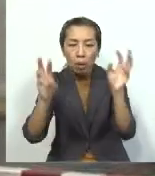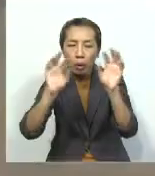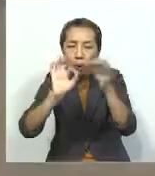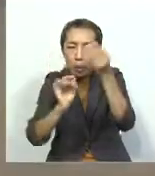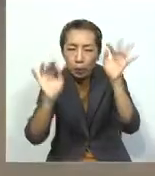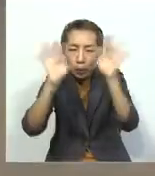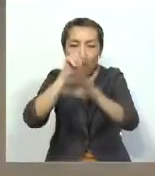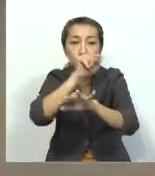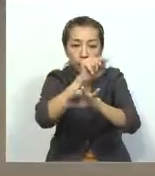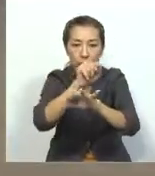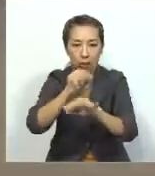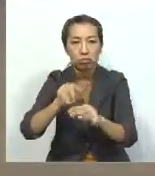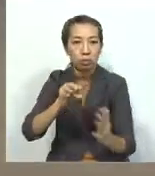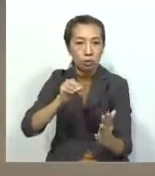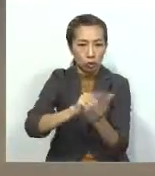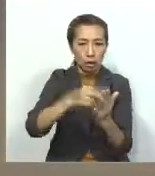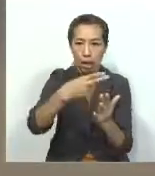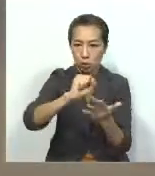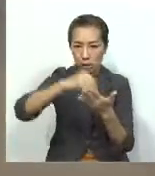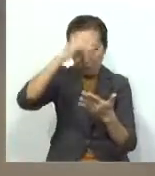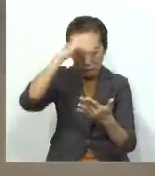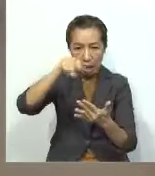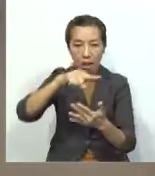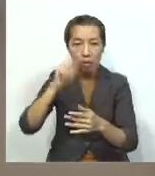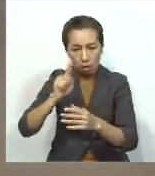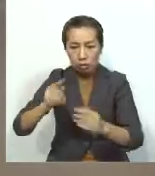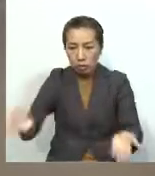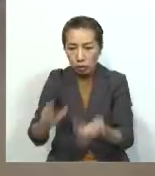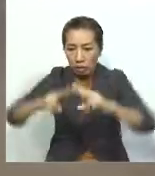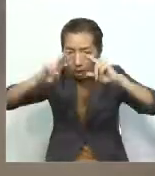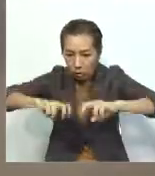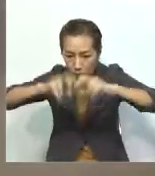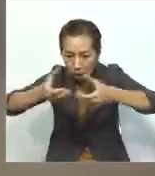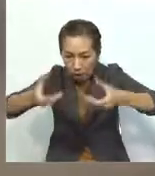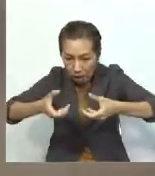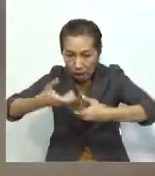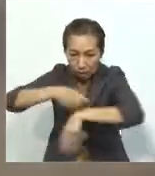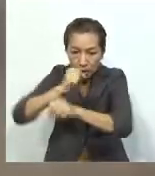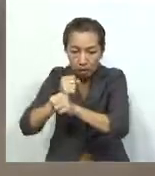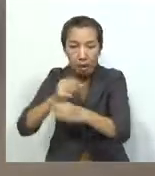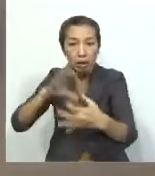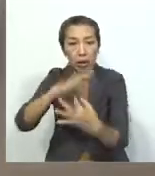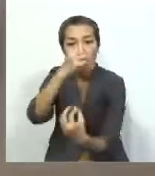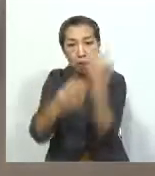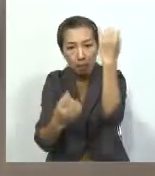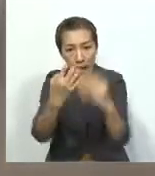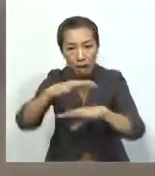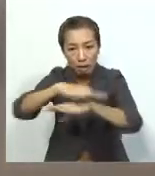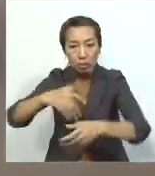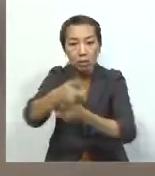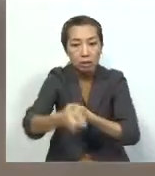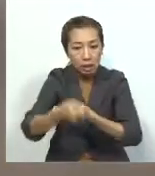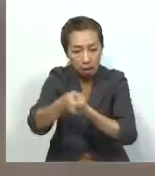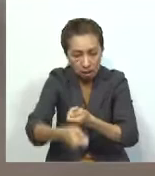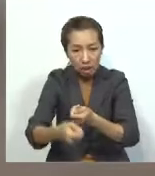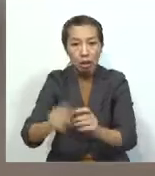าด้วยจะผลักดันให้เป็นวาระแห่งชาติสนับสนุนให้มีงานวิจัยเชิงปฏิบัติการเกี่ยวกับป่าพื้นที่เกษตรและผ